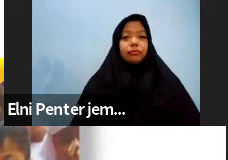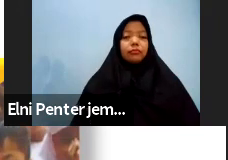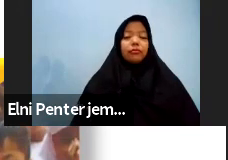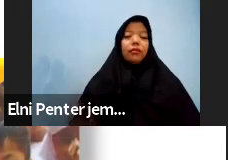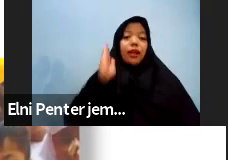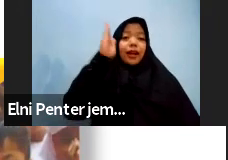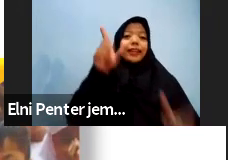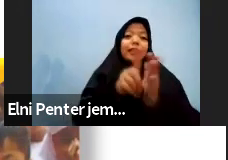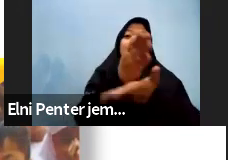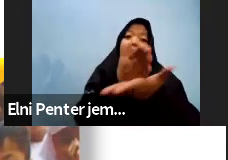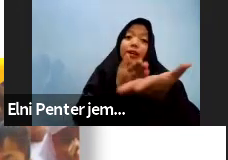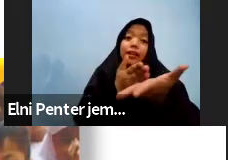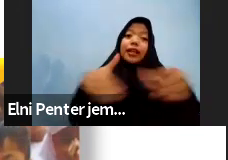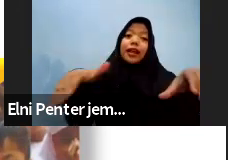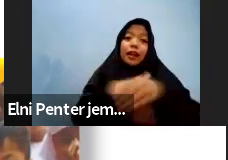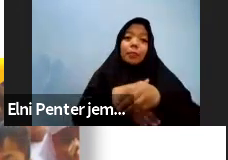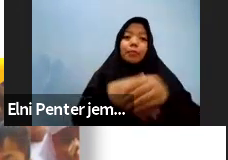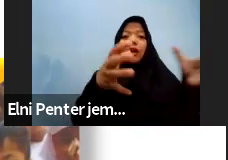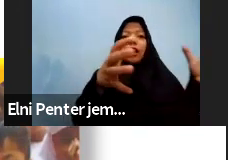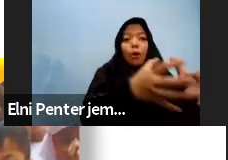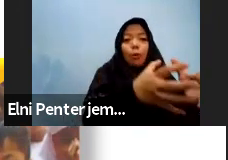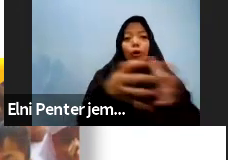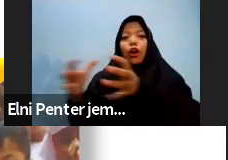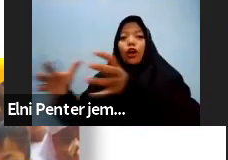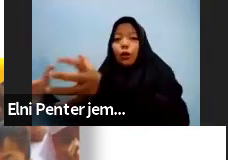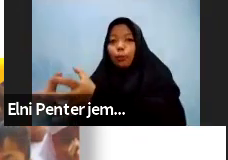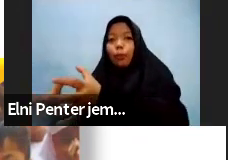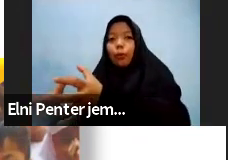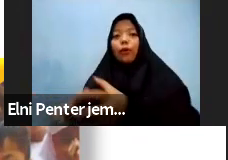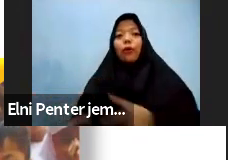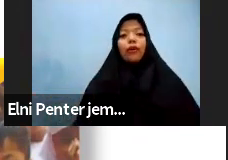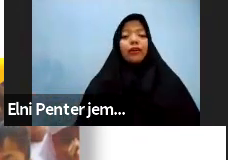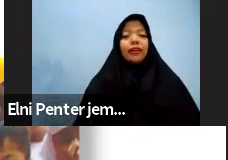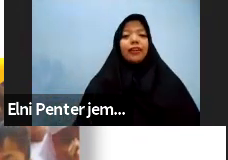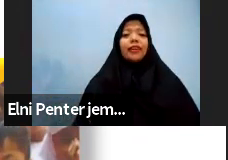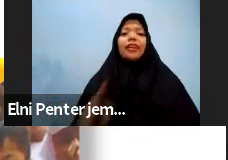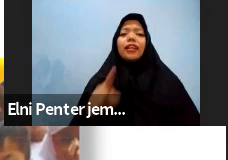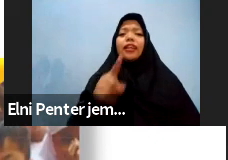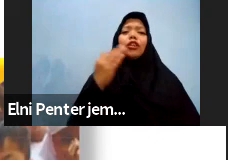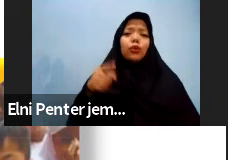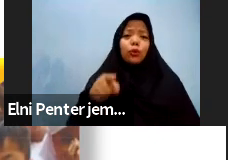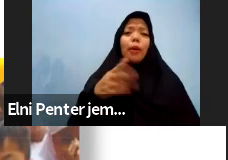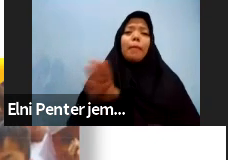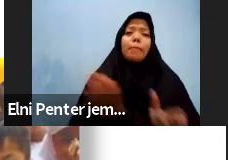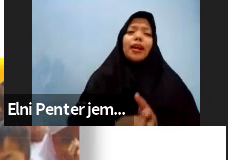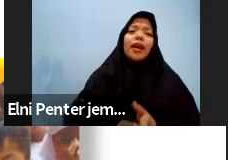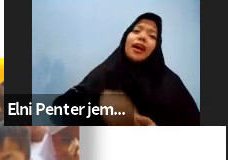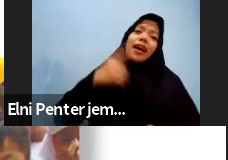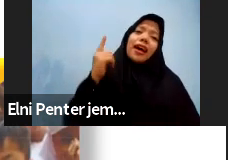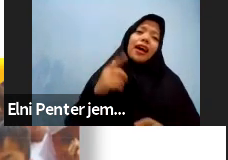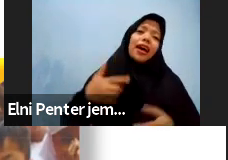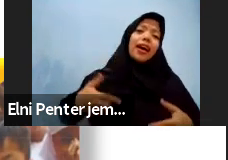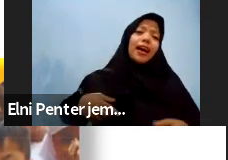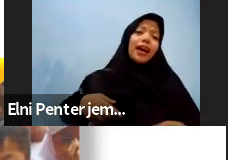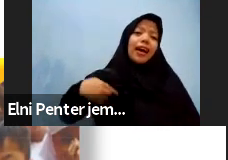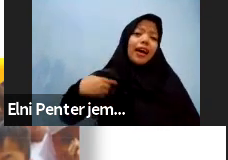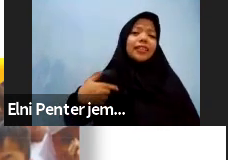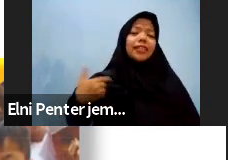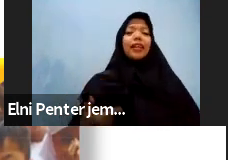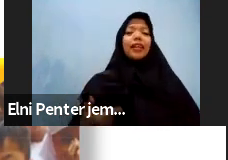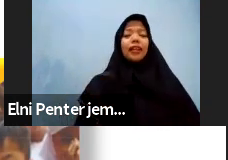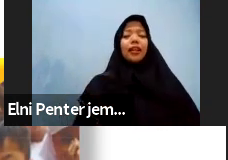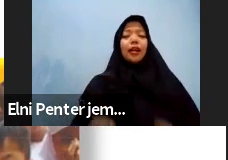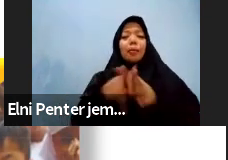kelompok-kelompok grup WhatsApp dan ini berhasil eh mestinya ini biasanya pelatihannya kami